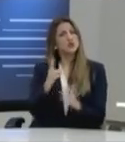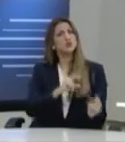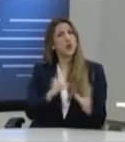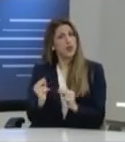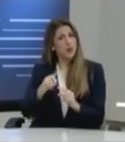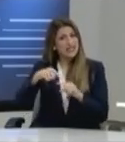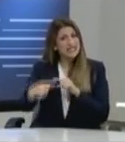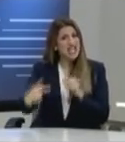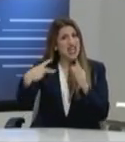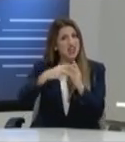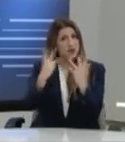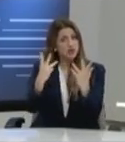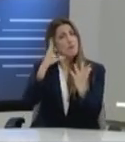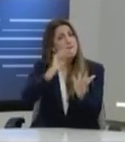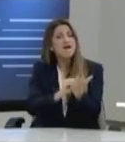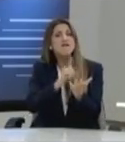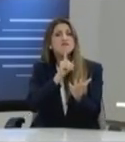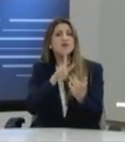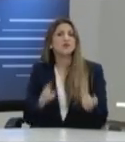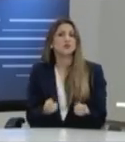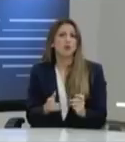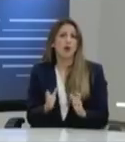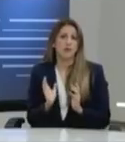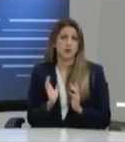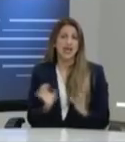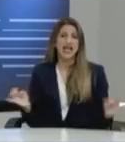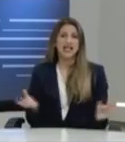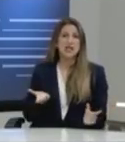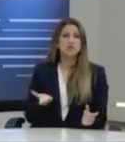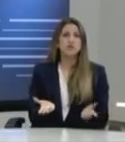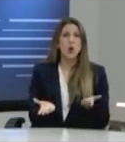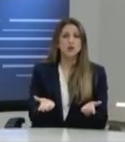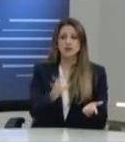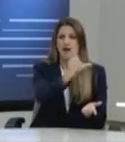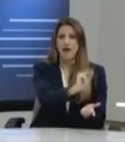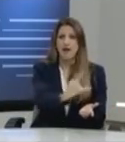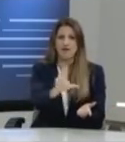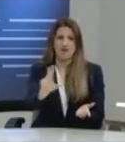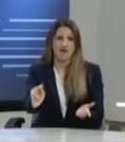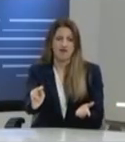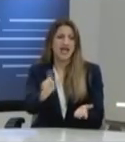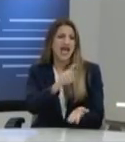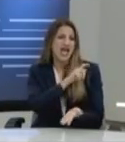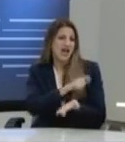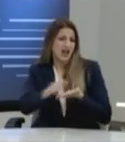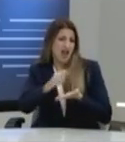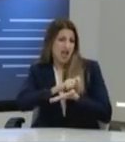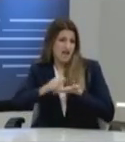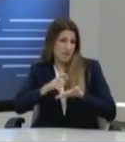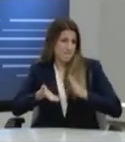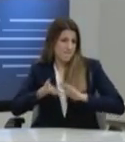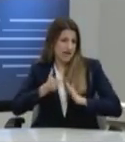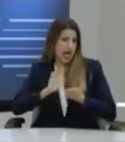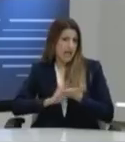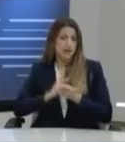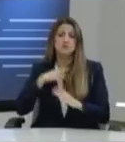και το 2008. Μάλιστα, εκεί που υπήρχε κοινή πρόταση, αναφέρεται ότι